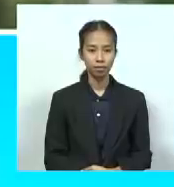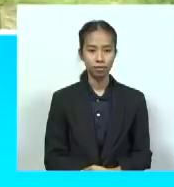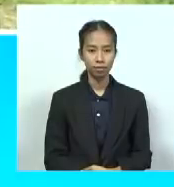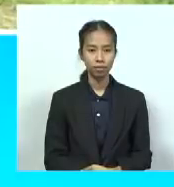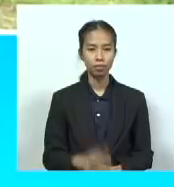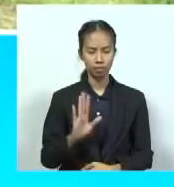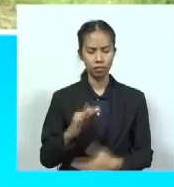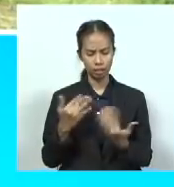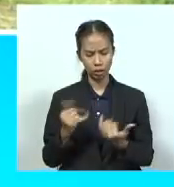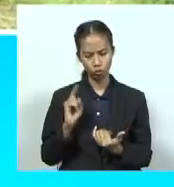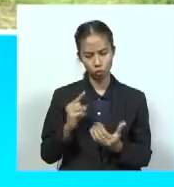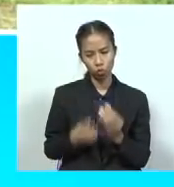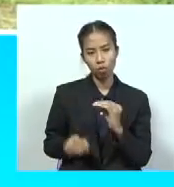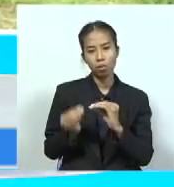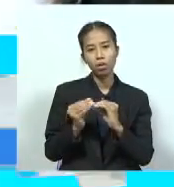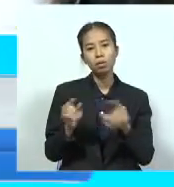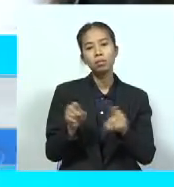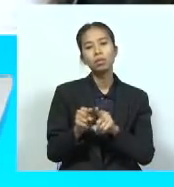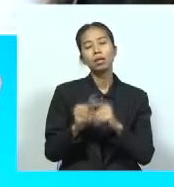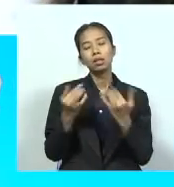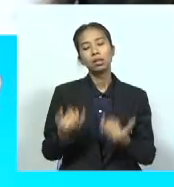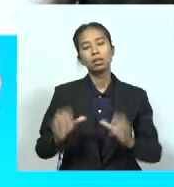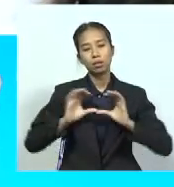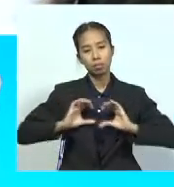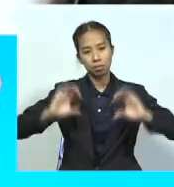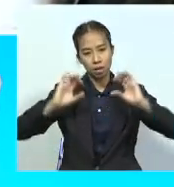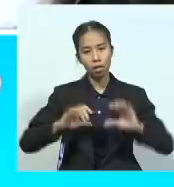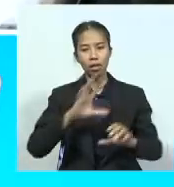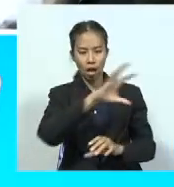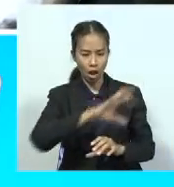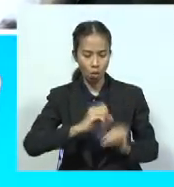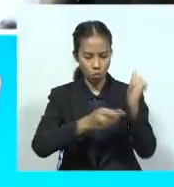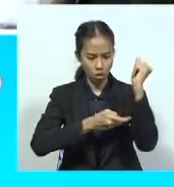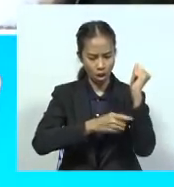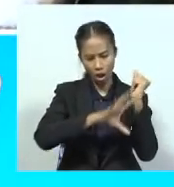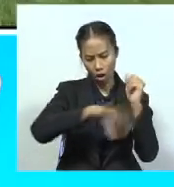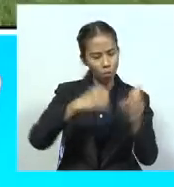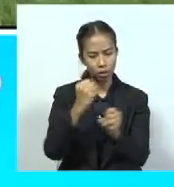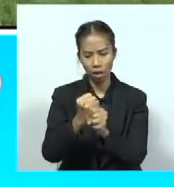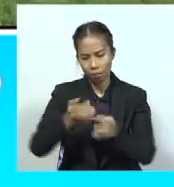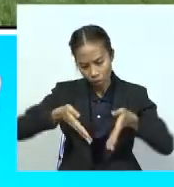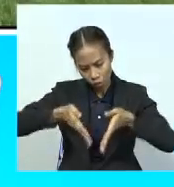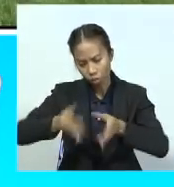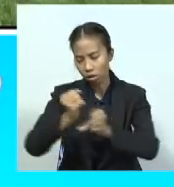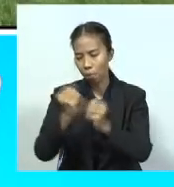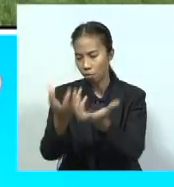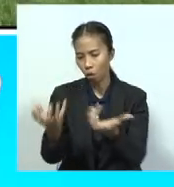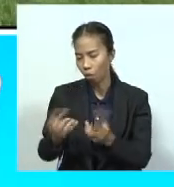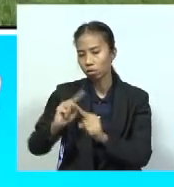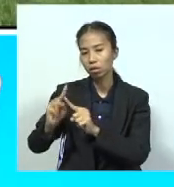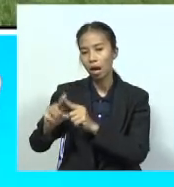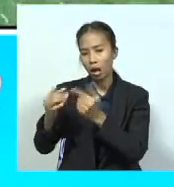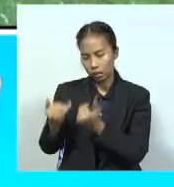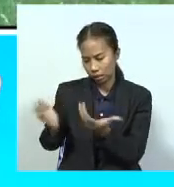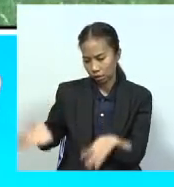ต้องเพิ่มการใช้เหมือนที่รัฐบาลชุดนี้เพิ่มการใช้ทำถนนทำเครื่องอุปกรณ์และกำลังจะสนับสนุนให้อุตสาหกร